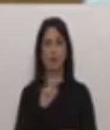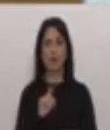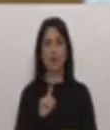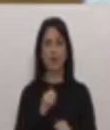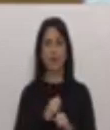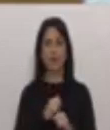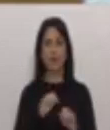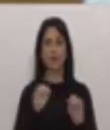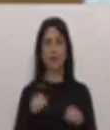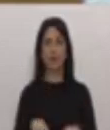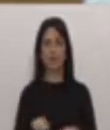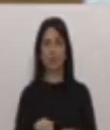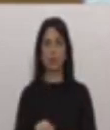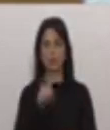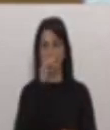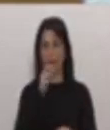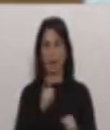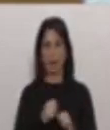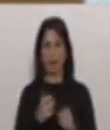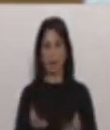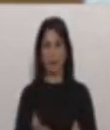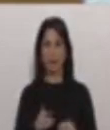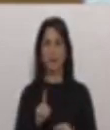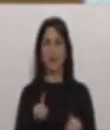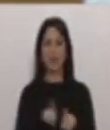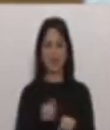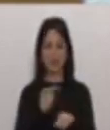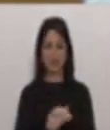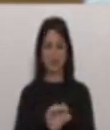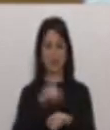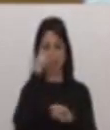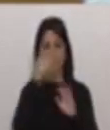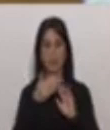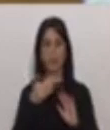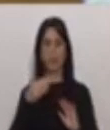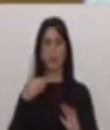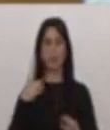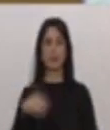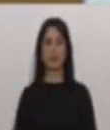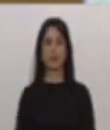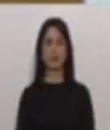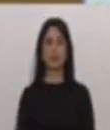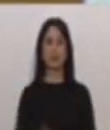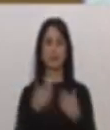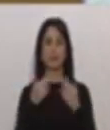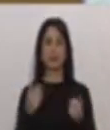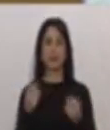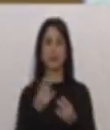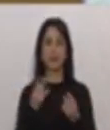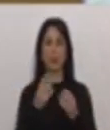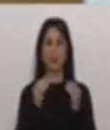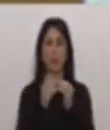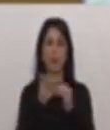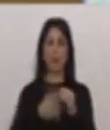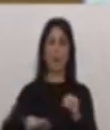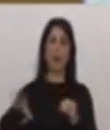გაკეთება შეგვეძლო და ვერ შევძელით. რათა ასეთი ფაქტები აგვეცილებინა თავიდან. დიახ, უნდა გაათმაგდეს ჩვენი